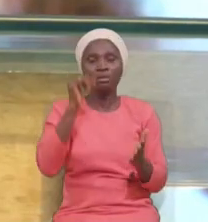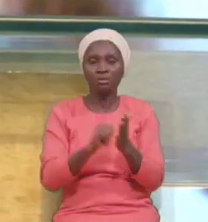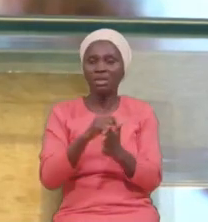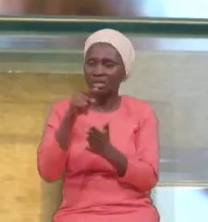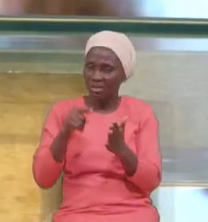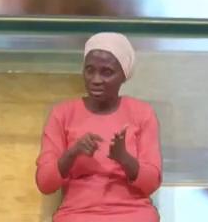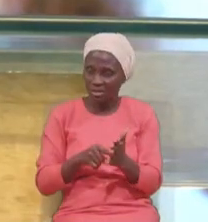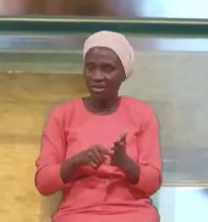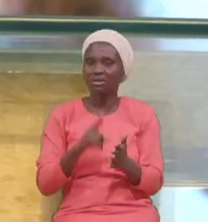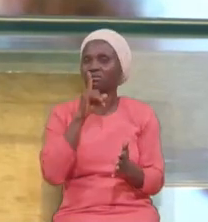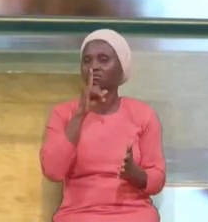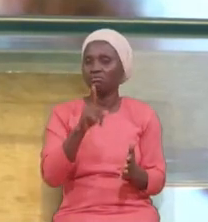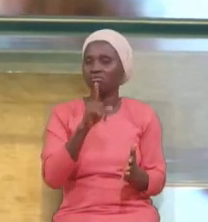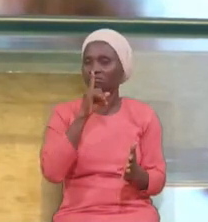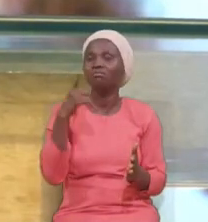monde.